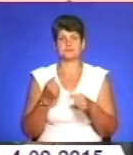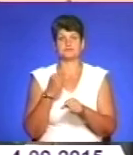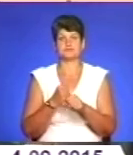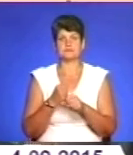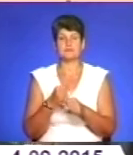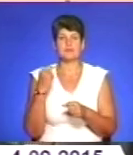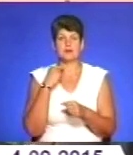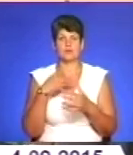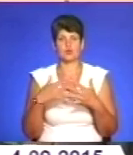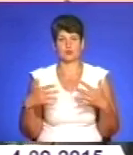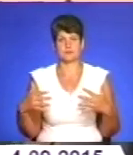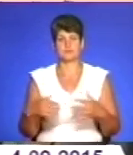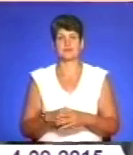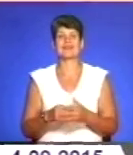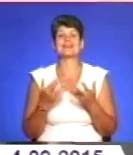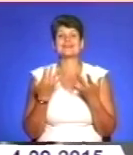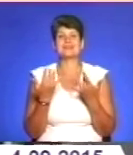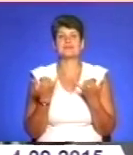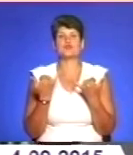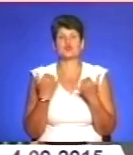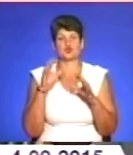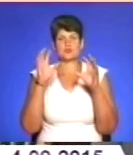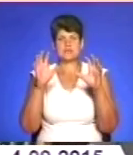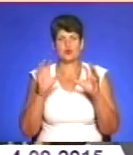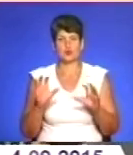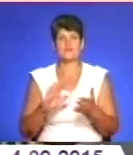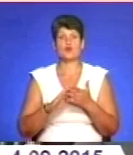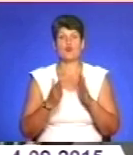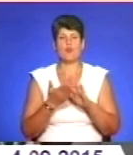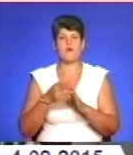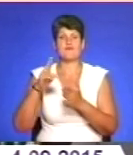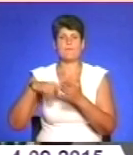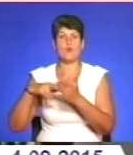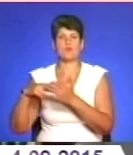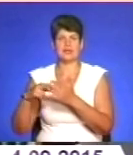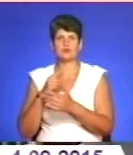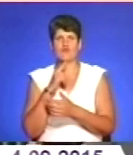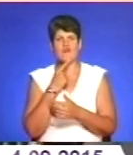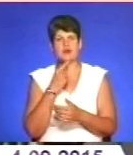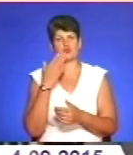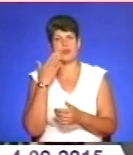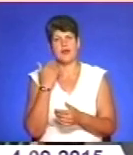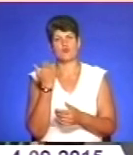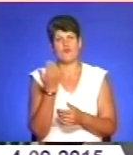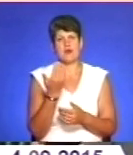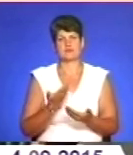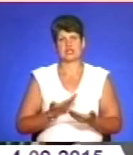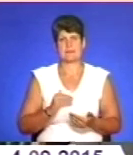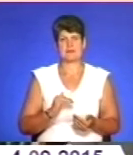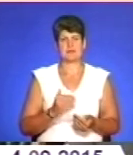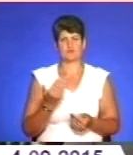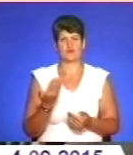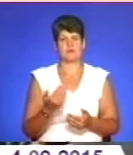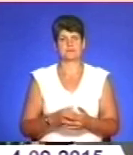продуктів. Наскільки при нинішньому законодавстві і умовах щодо податків важко, легко вам виживати підприємцю і вашому